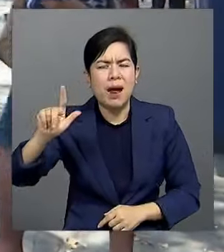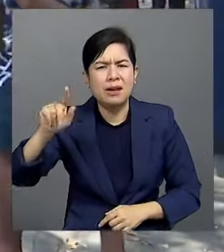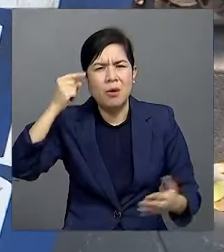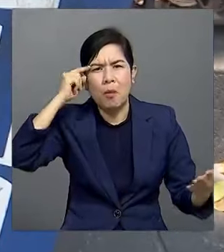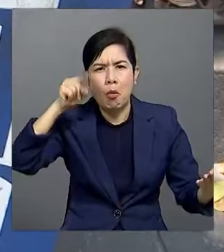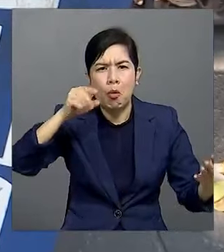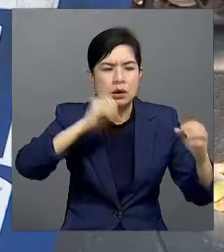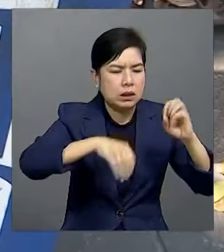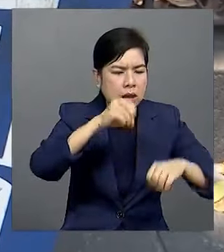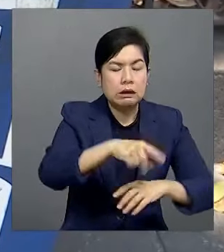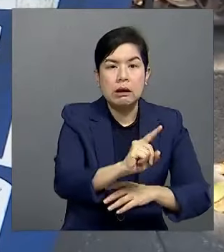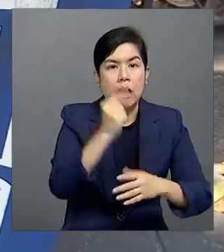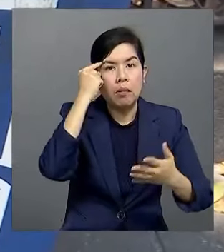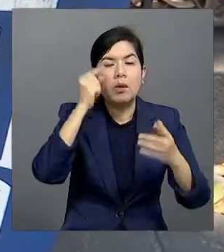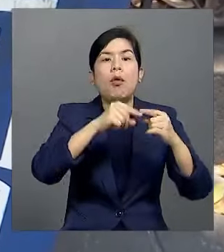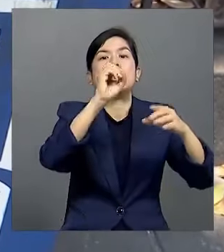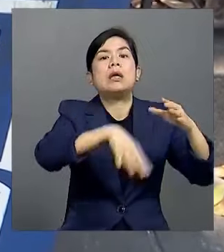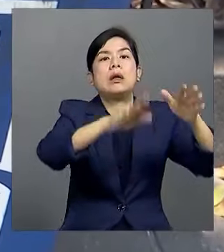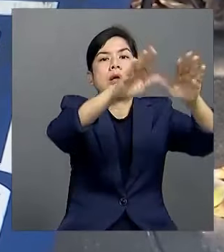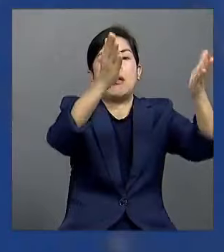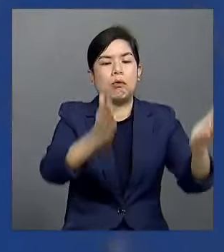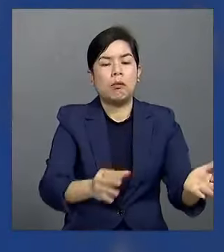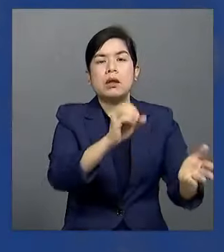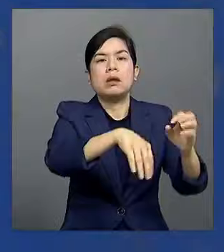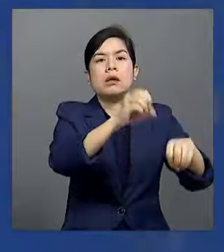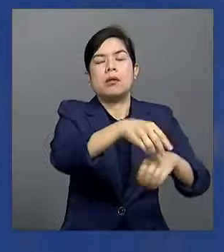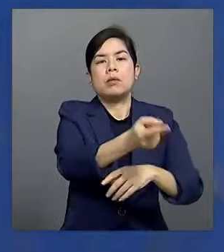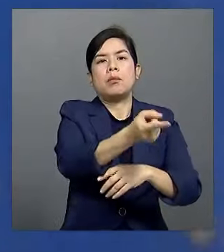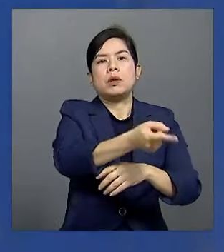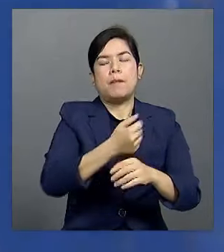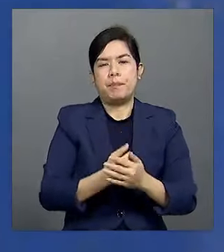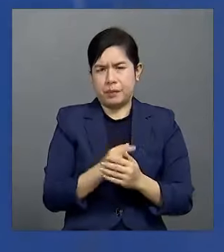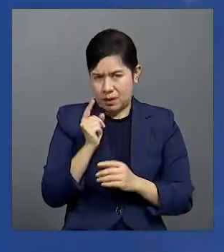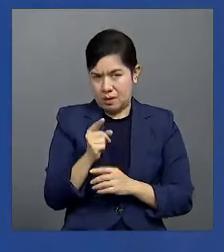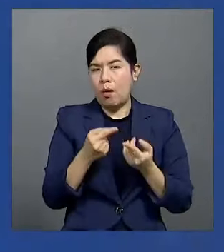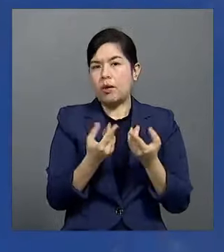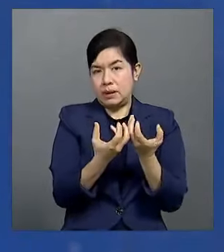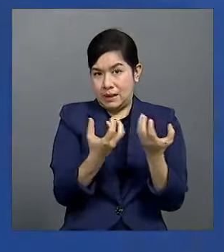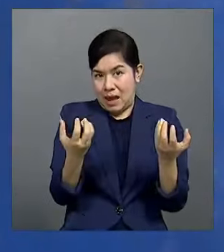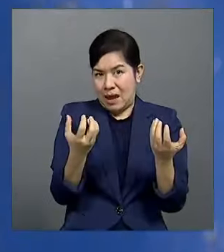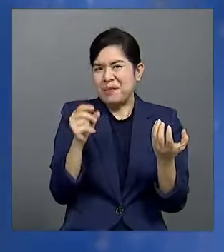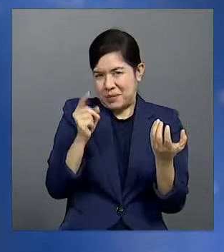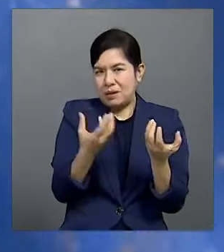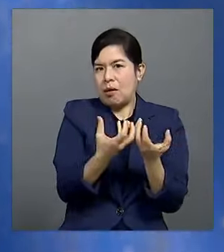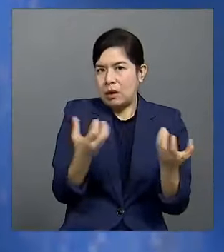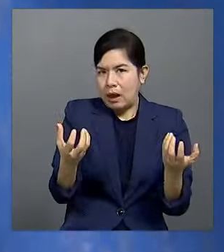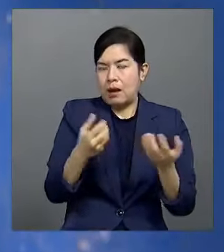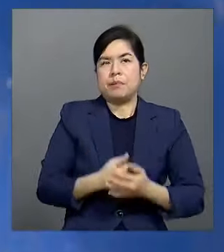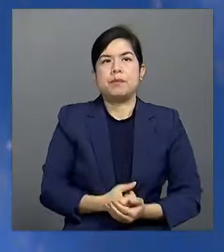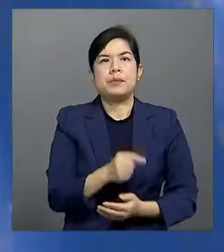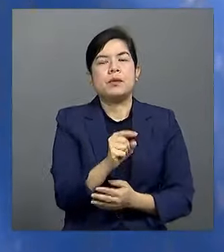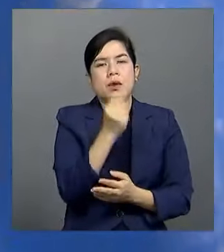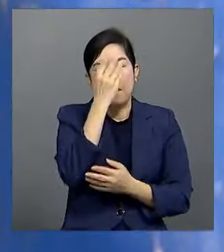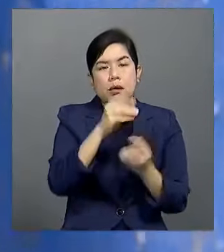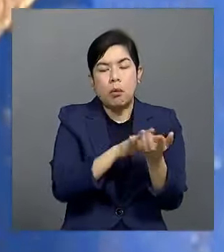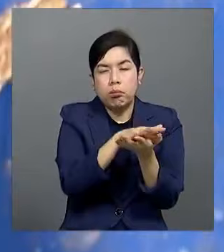วไปแต่อย่างไรก็ตามนะครับการจัดการที่ดีก็ต้องแยกทิ้งต่างหากไม่ใช่ไปปนกับขยะทั่วไปเพราะพวกนี้มีทั้งพลาสติก